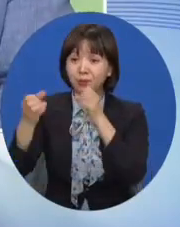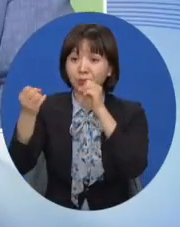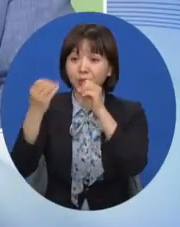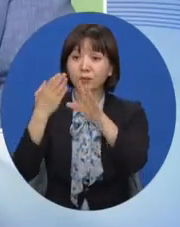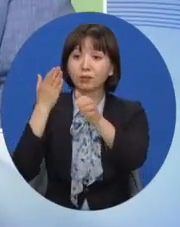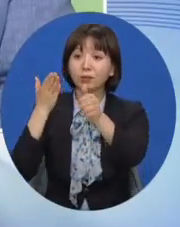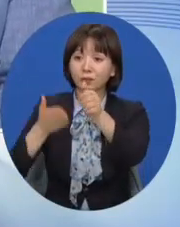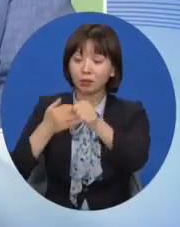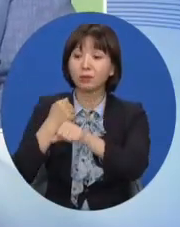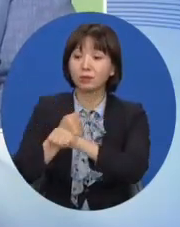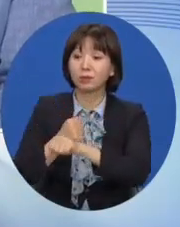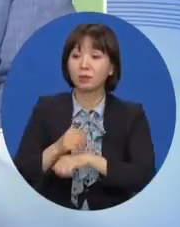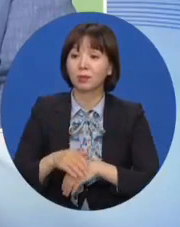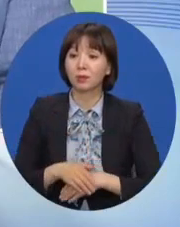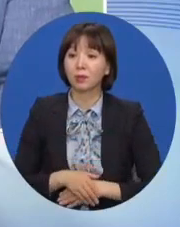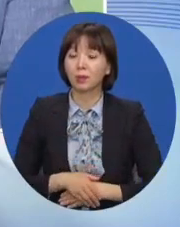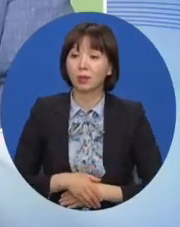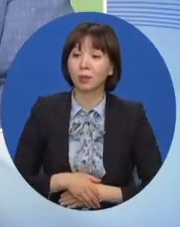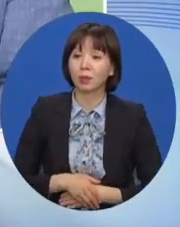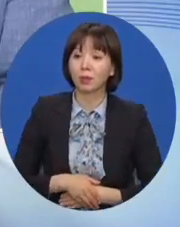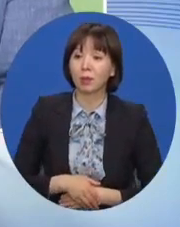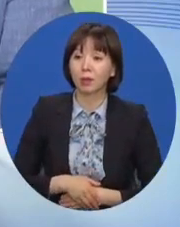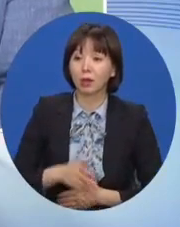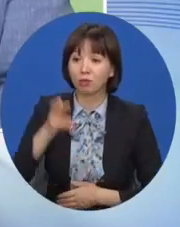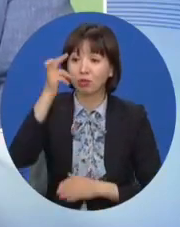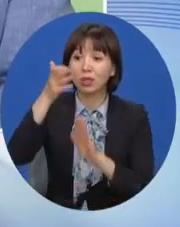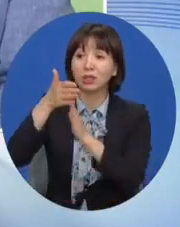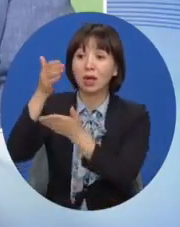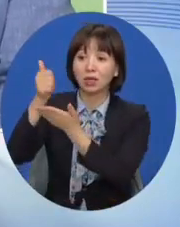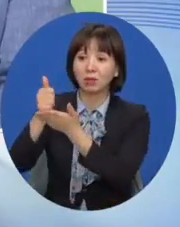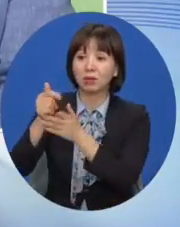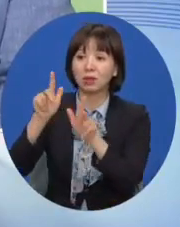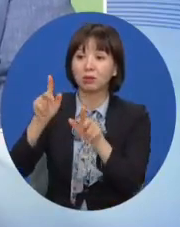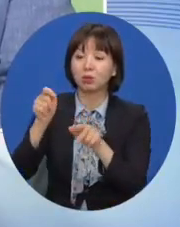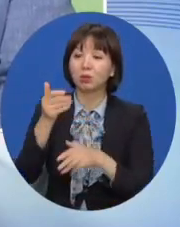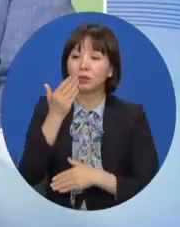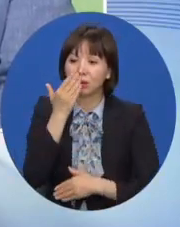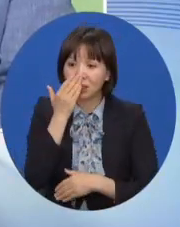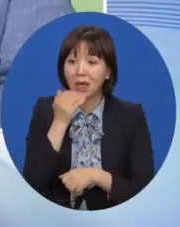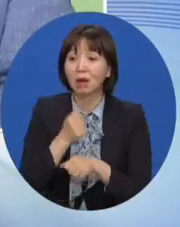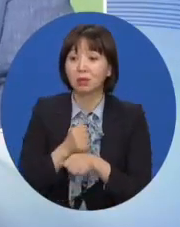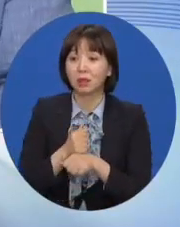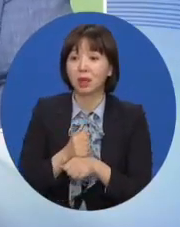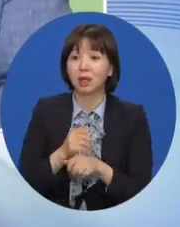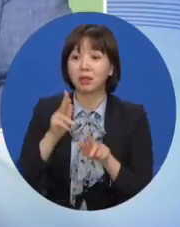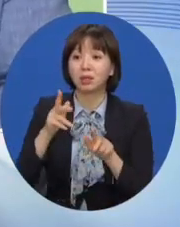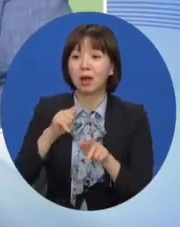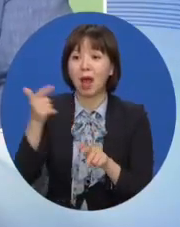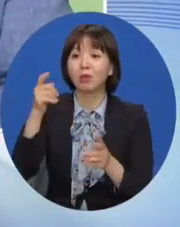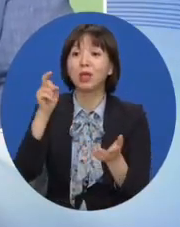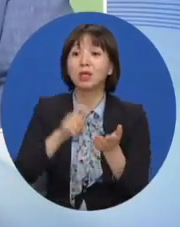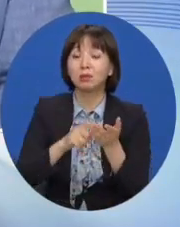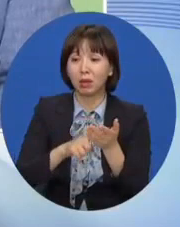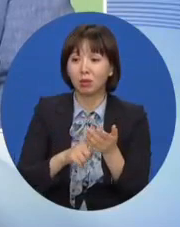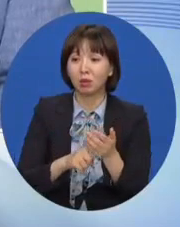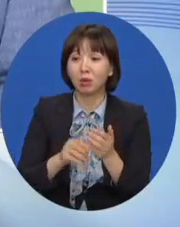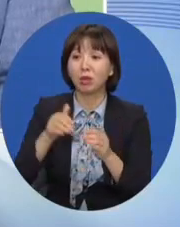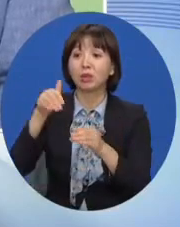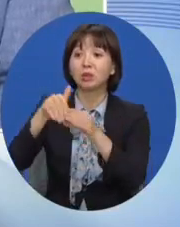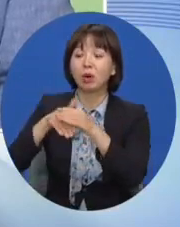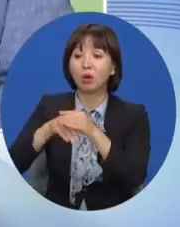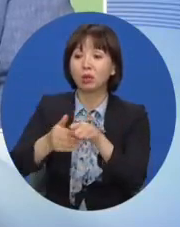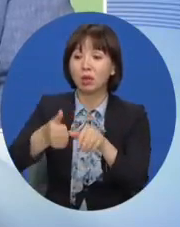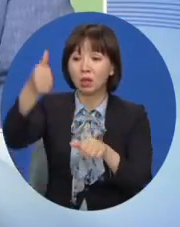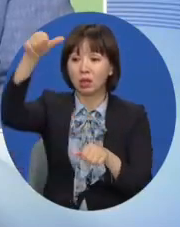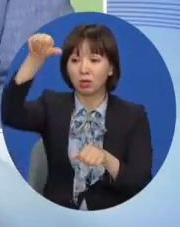좀 유포하고 계시는 거예요. 예, 답변을 해주시죠. 최민현 시장님 예. 좀 점잖게 합시다. 오늘 실장님 아무리 급해도 그렇죠. 선거에서